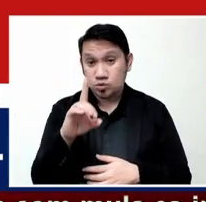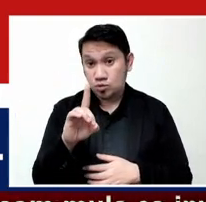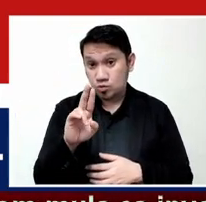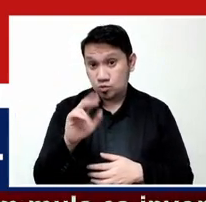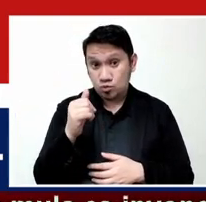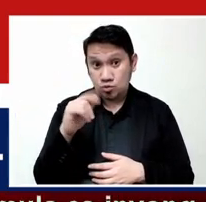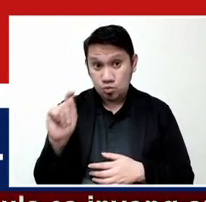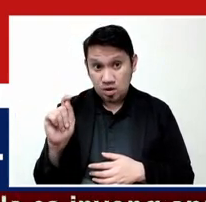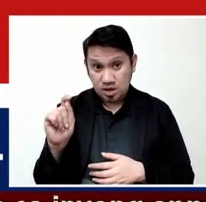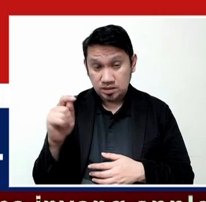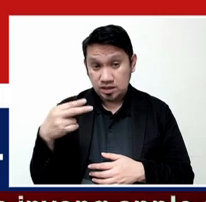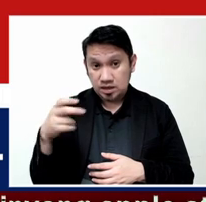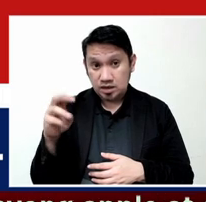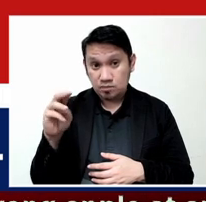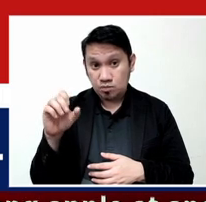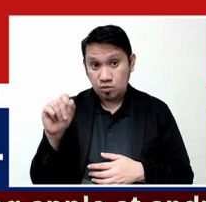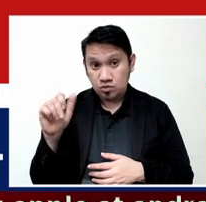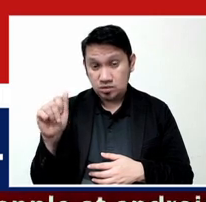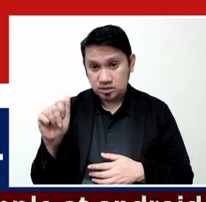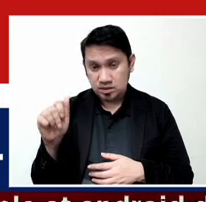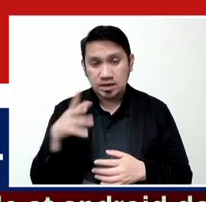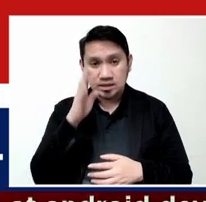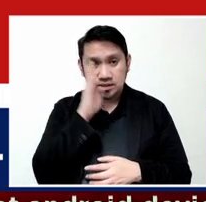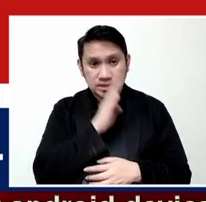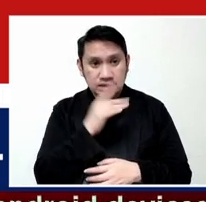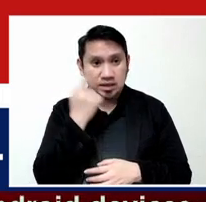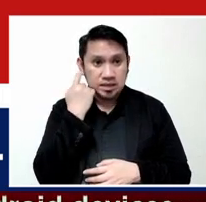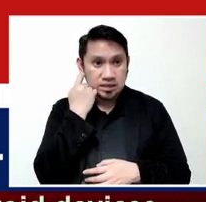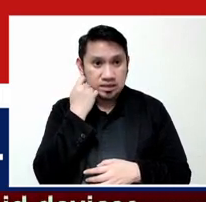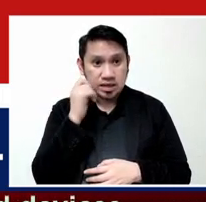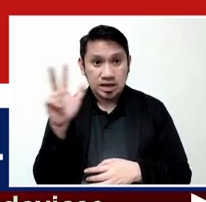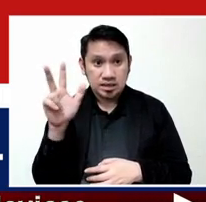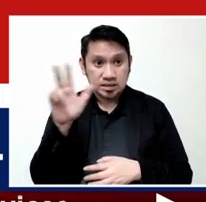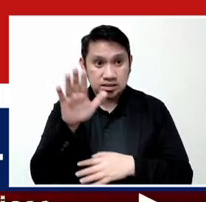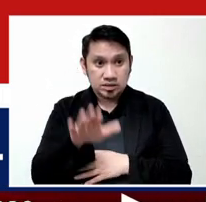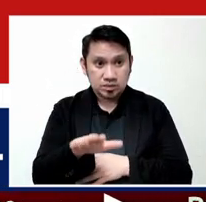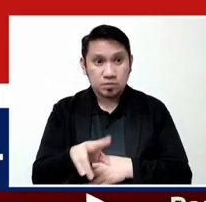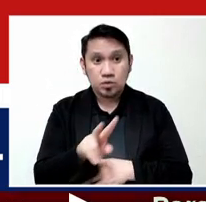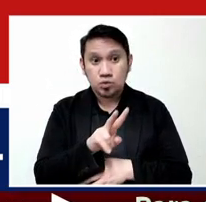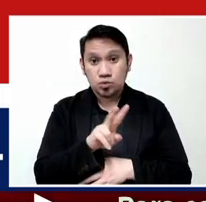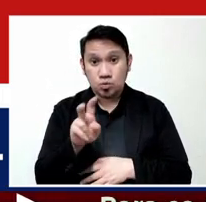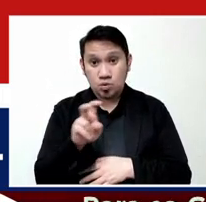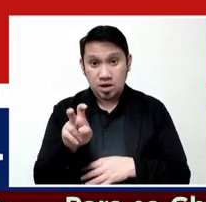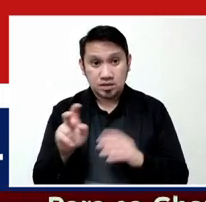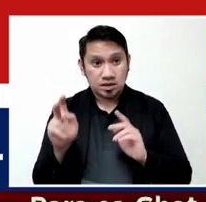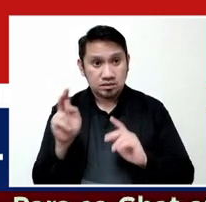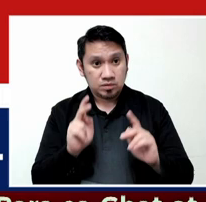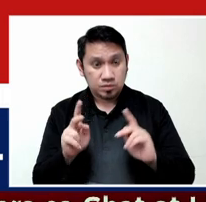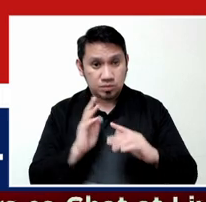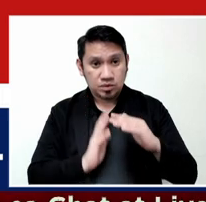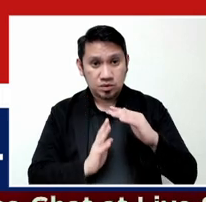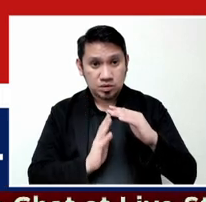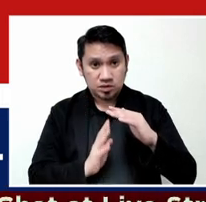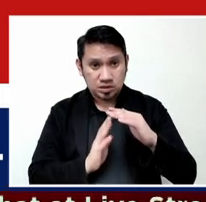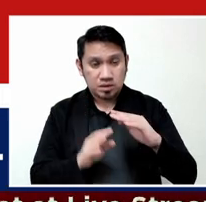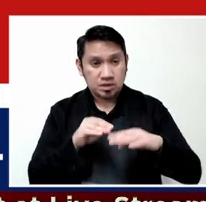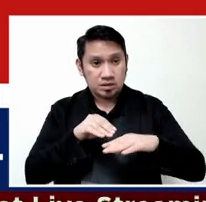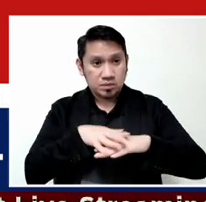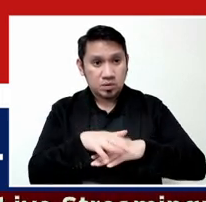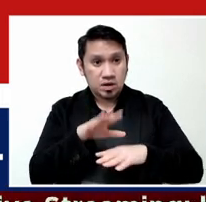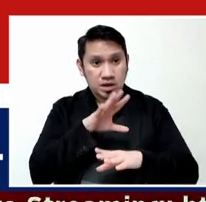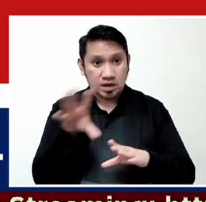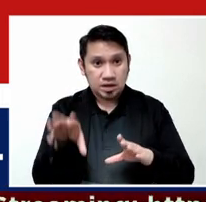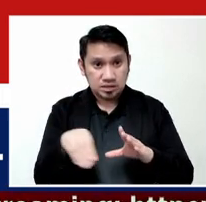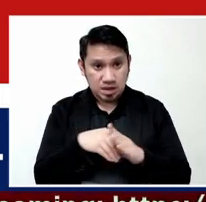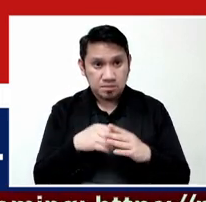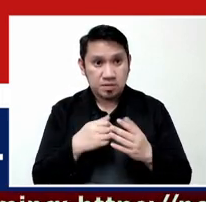kaninang pasadong alas 3 ng hapon. Tinatayang nasa 200,000 customer ng Meralco ang naapektuhan. Kabilang dito ang